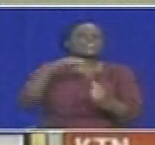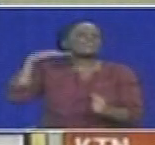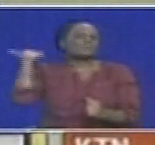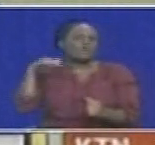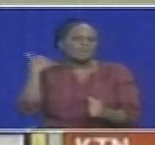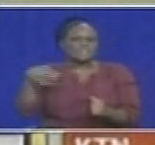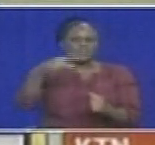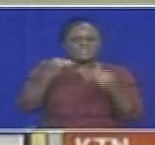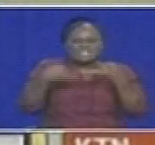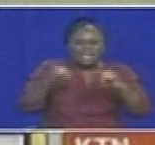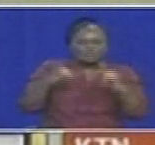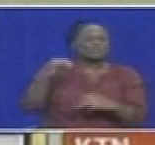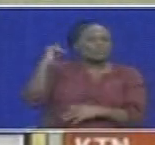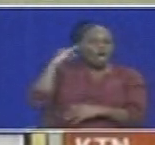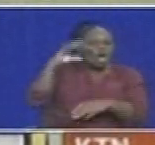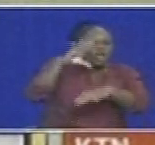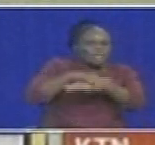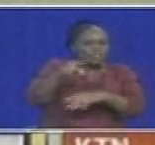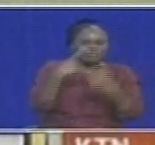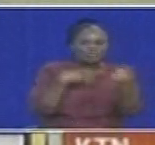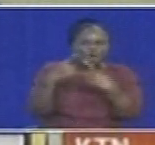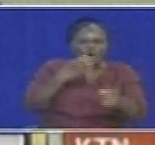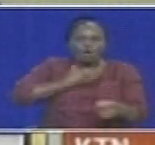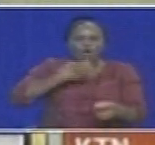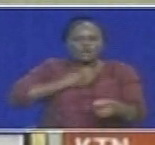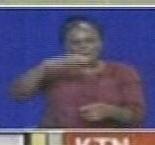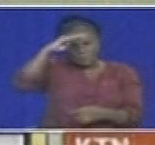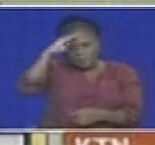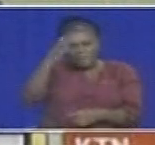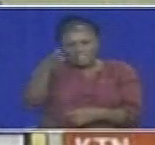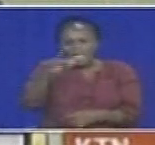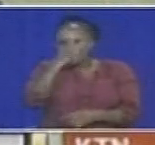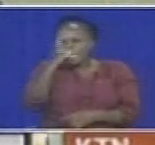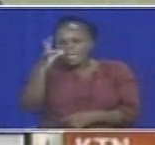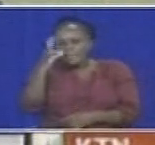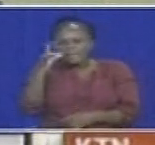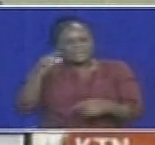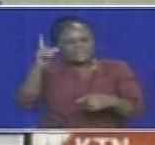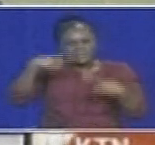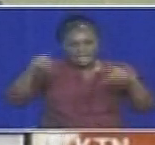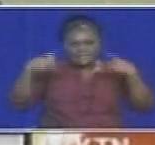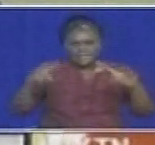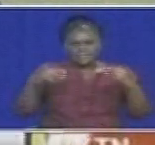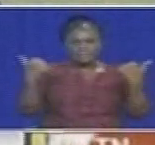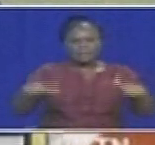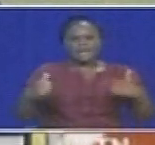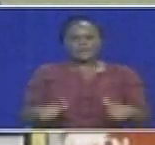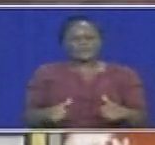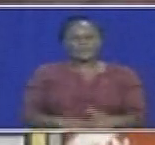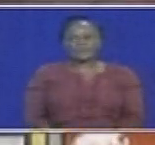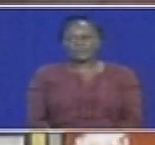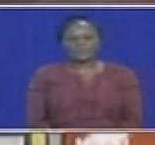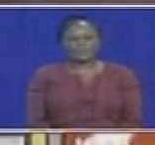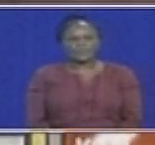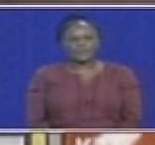zetu za kumfikia mmiliki wa mkahawa huo kwa jina la Bubbles katika eneo la Nyeri hazijafua dafu.